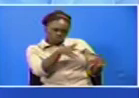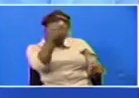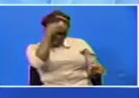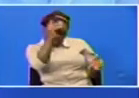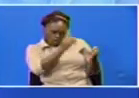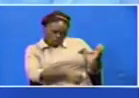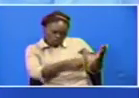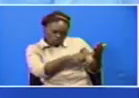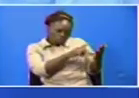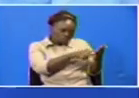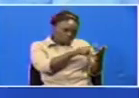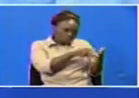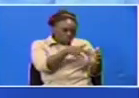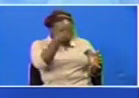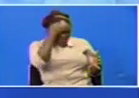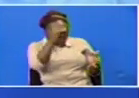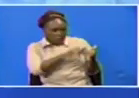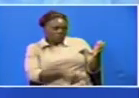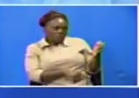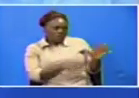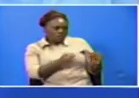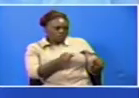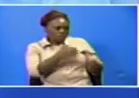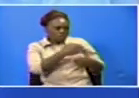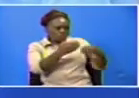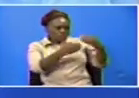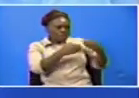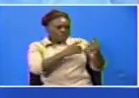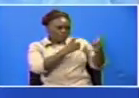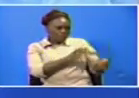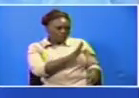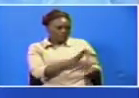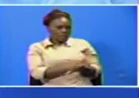kutoka pale na ukaweza kuchukua ambayo yanaweza kujenga kipaji chako.